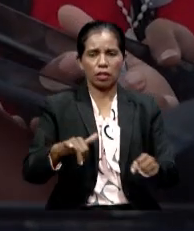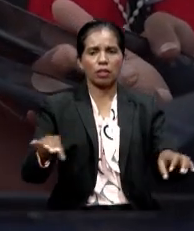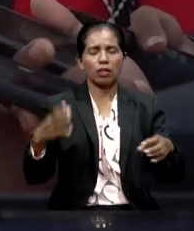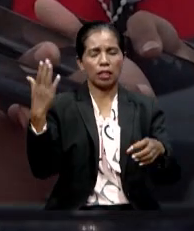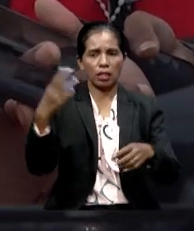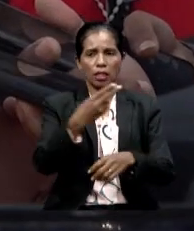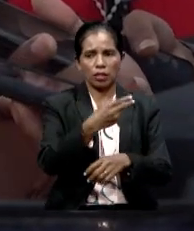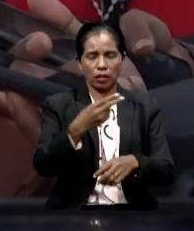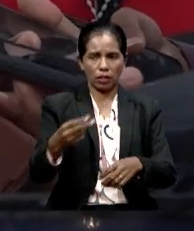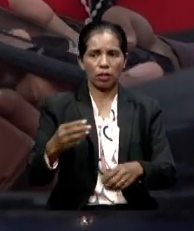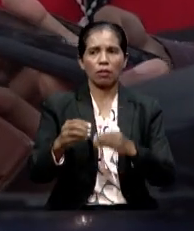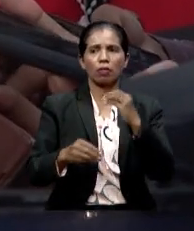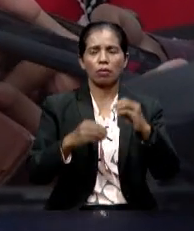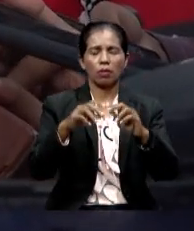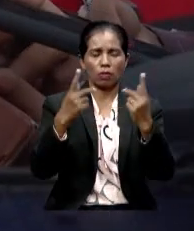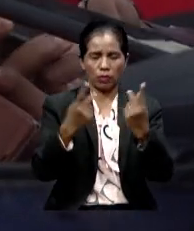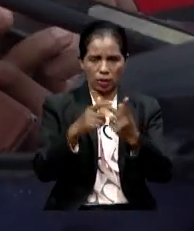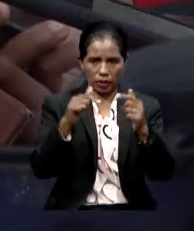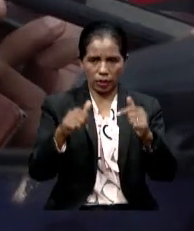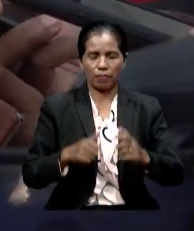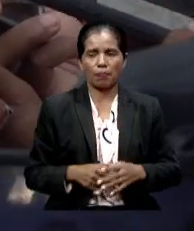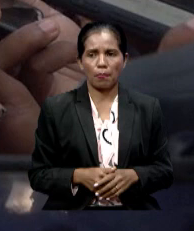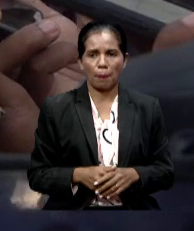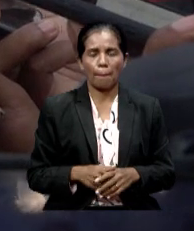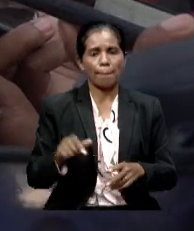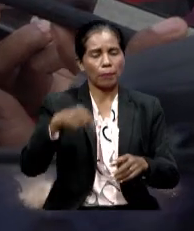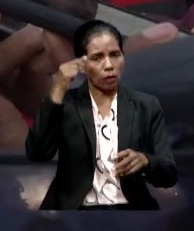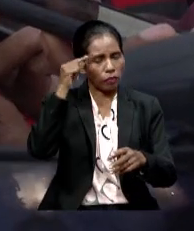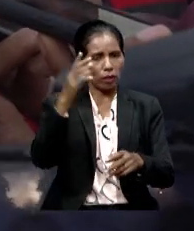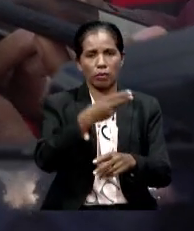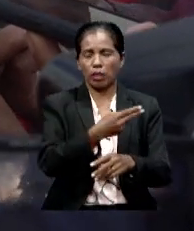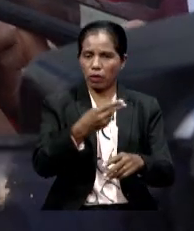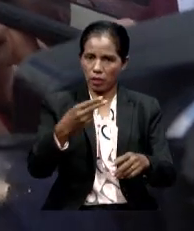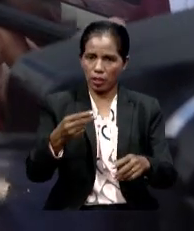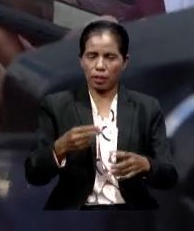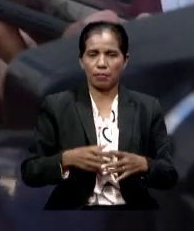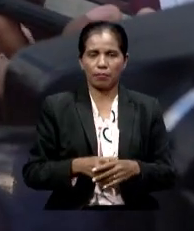Indonesia, sobre kompanyia idane, Governo Indonesia rasik